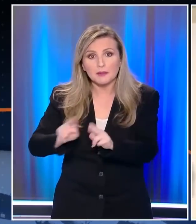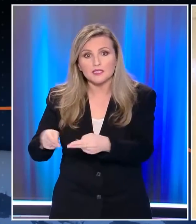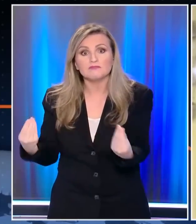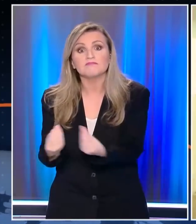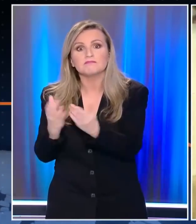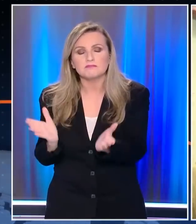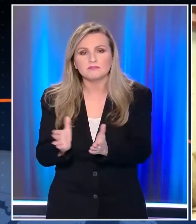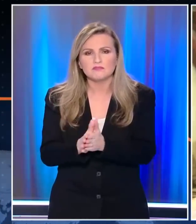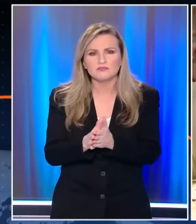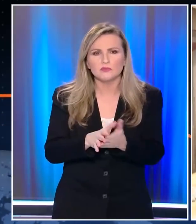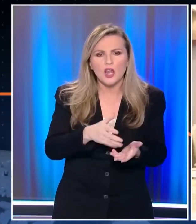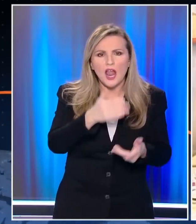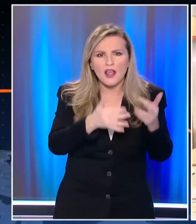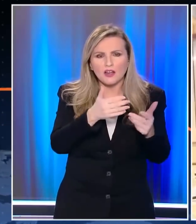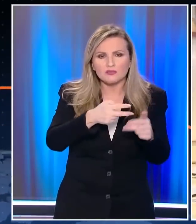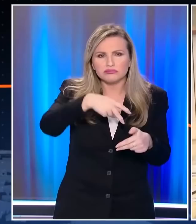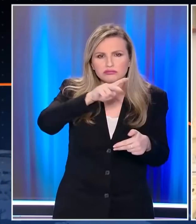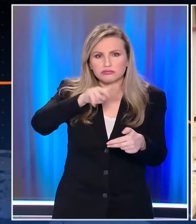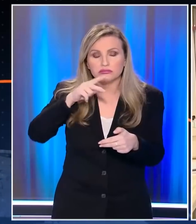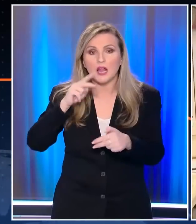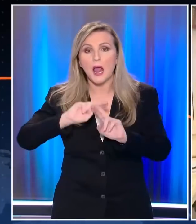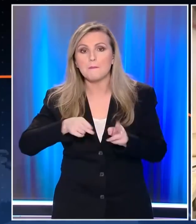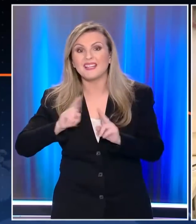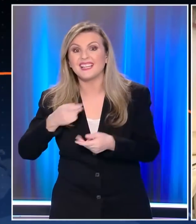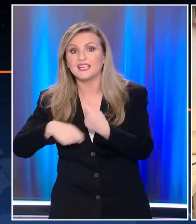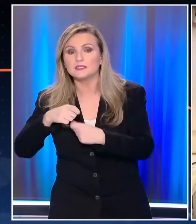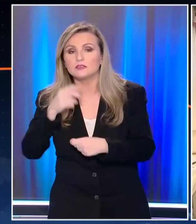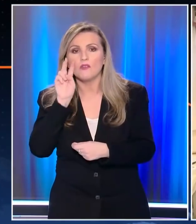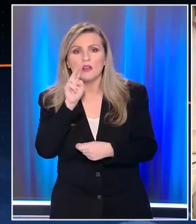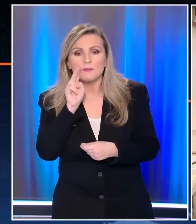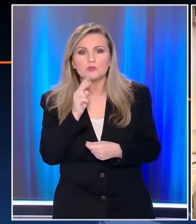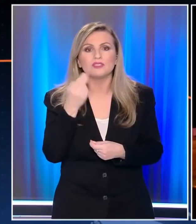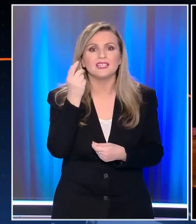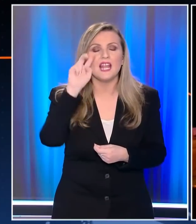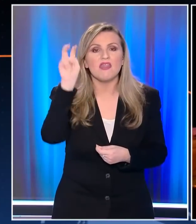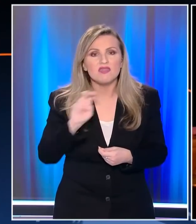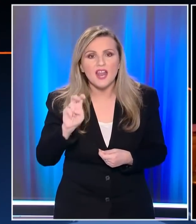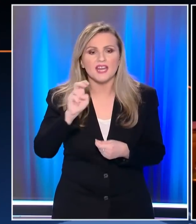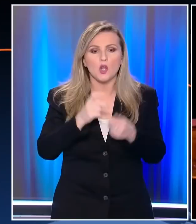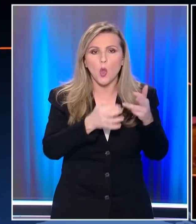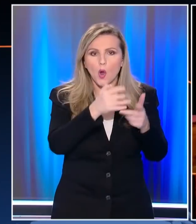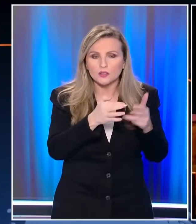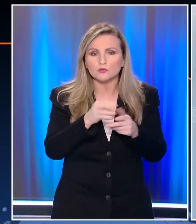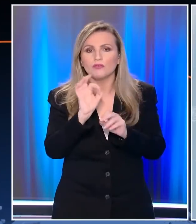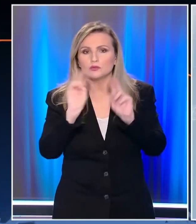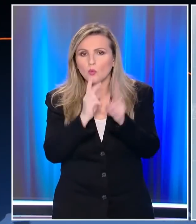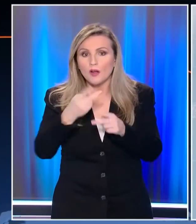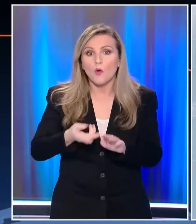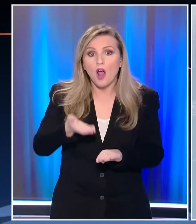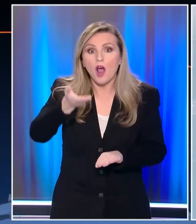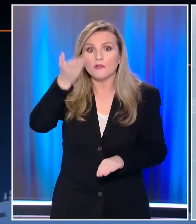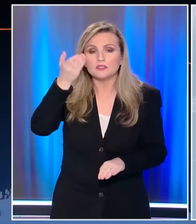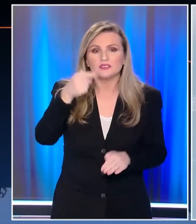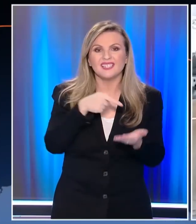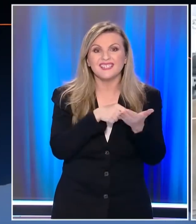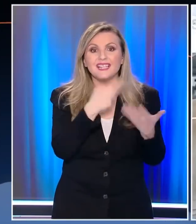Φουσκωμένους λογαριασμούς λαμβάνουν οι επιχειρήσεις που βλέπουν τις τιμές στο ηλεκτρικό ρεύμα και το φυσικό αέριο να εκτοξεύονται μήνα με το μήνα. 1.800 ευρώ.